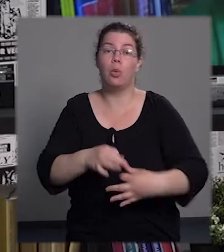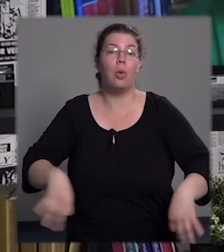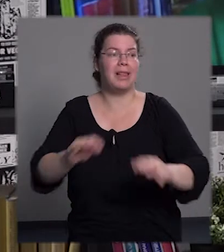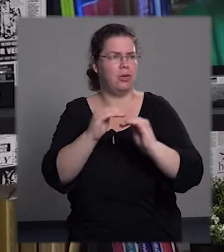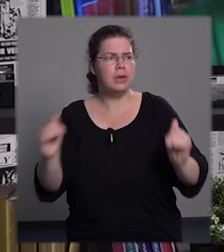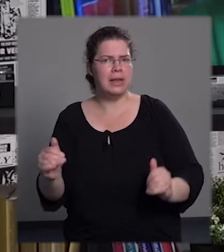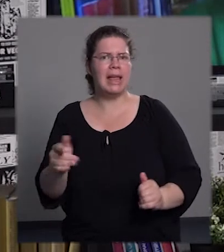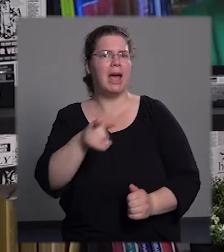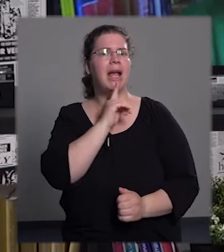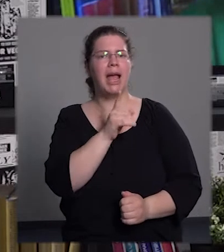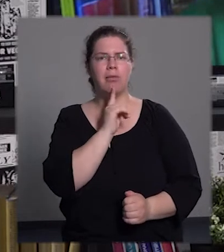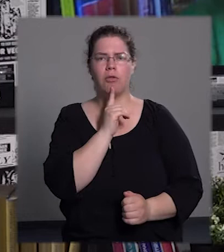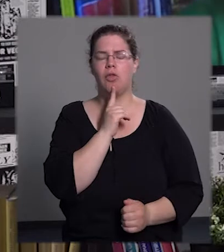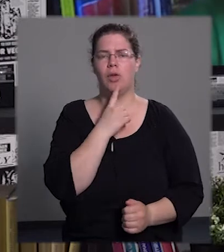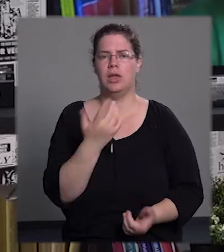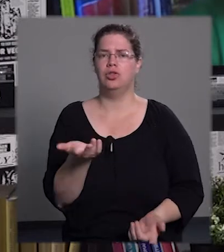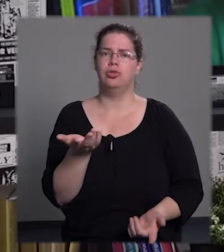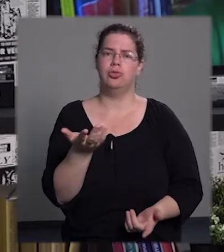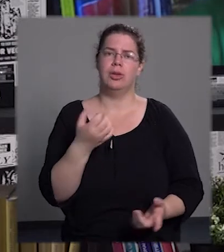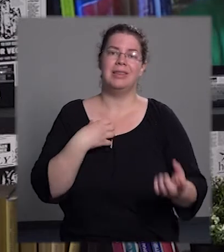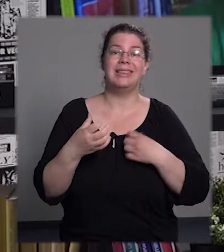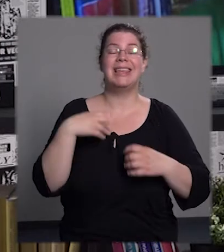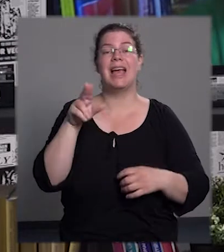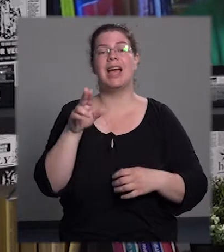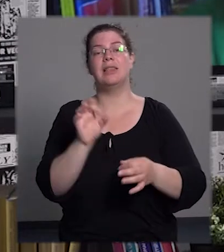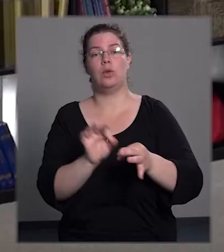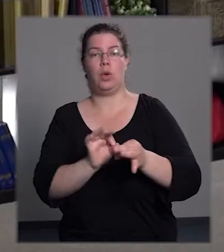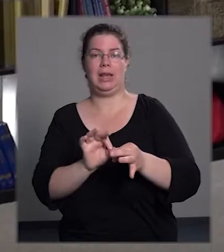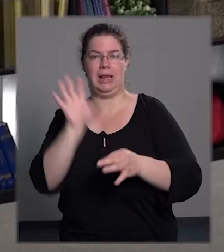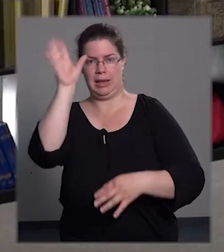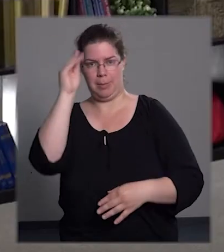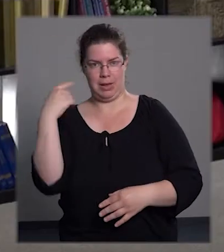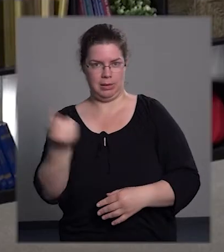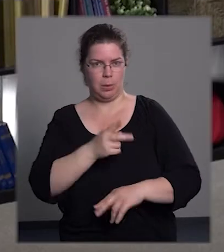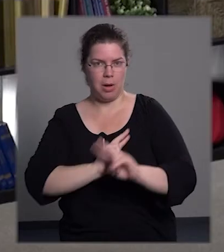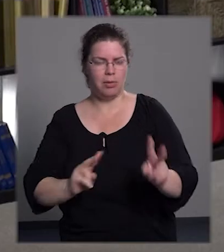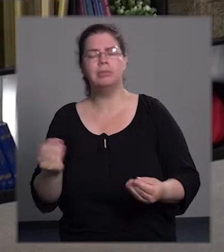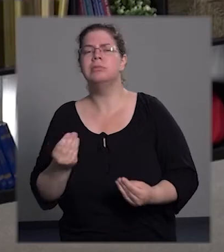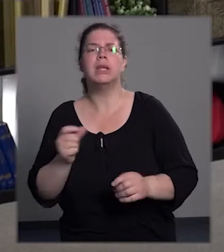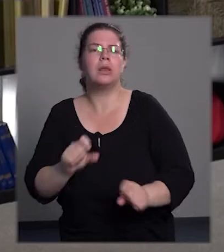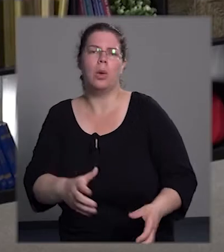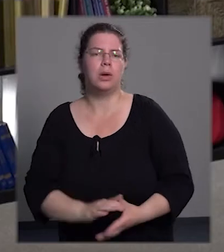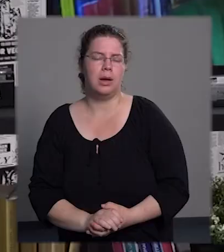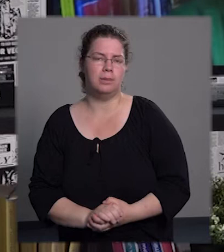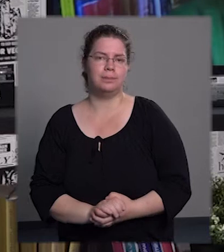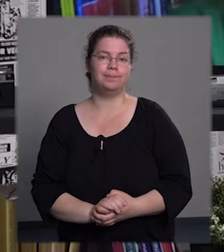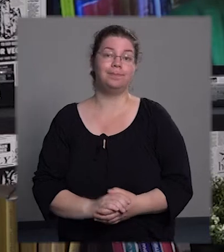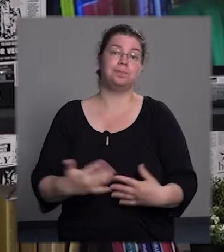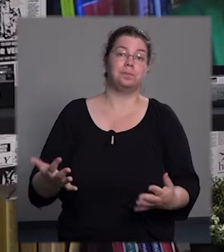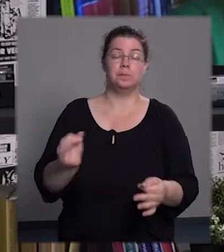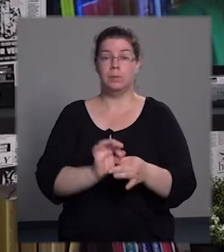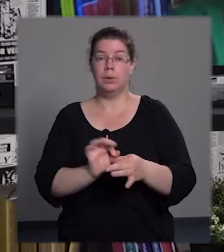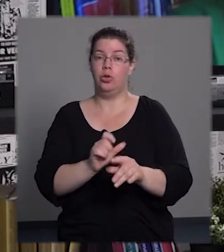is azért nagyon kevés színháztörténeti emlékszoba van. Ennek mi lehet az oka? Hát pontosan